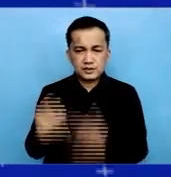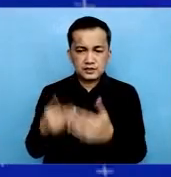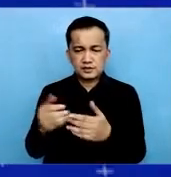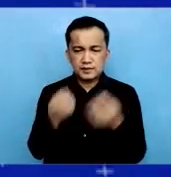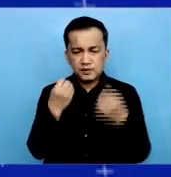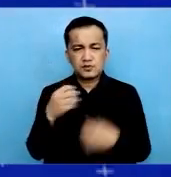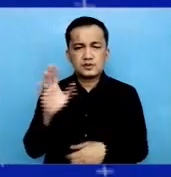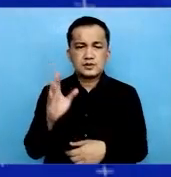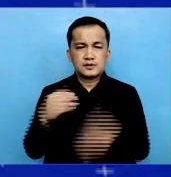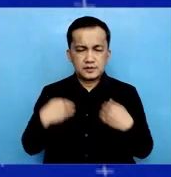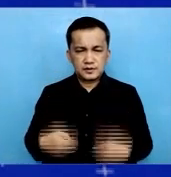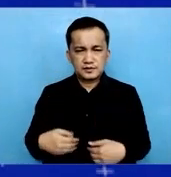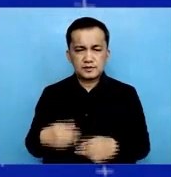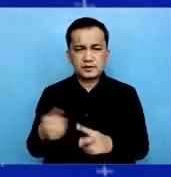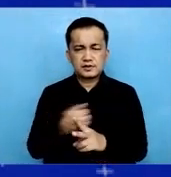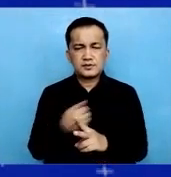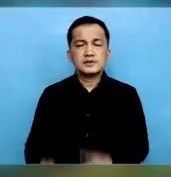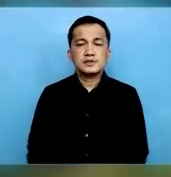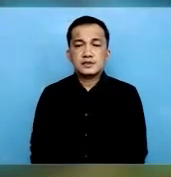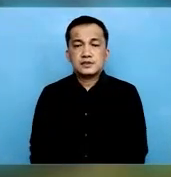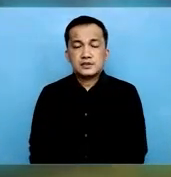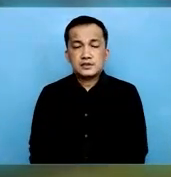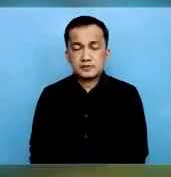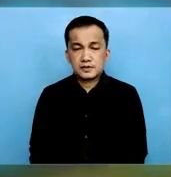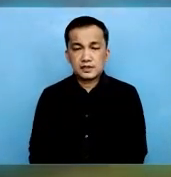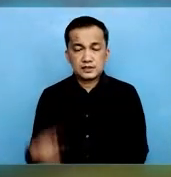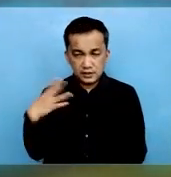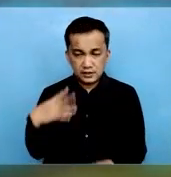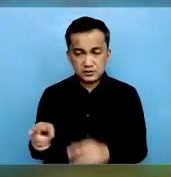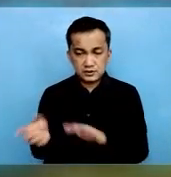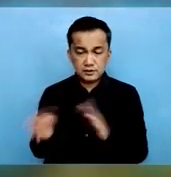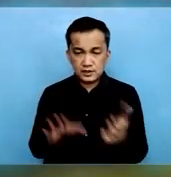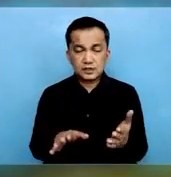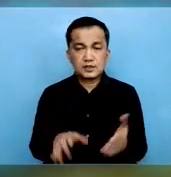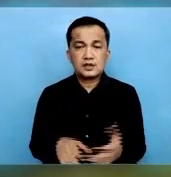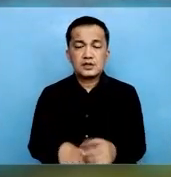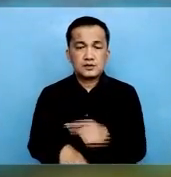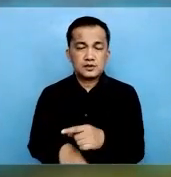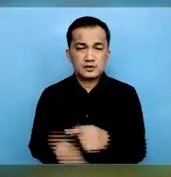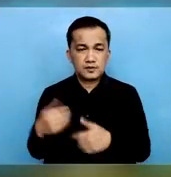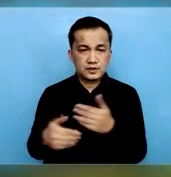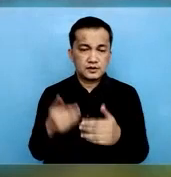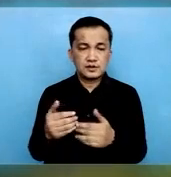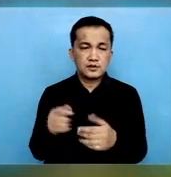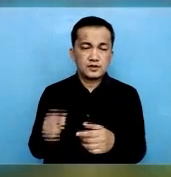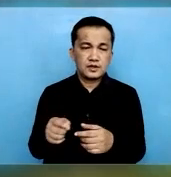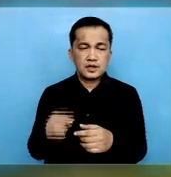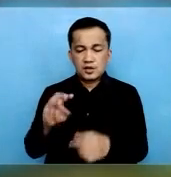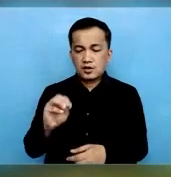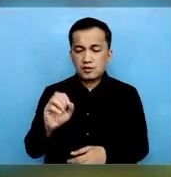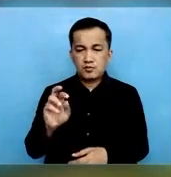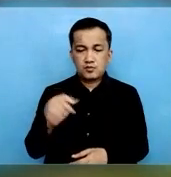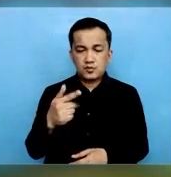mga biktima. Hinihintay na lang natin doon sa mga namatay yung proseso doon sa morgue